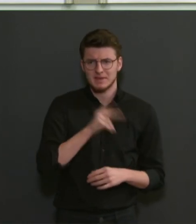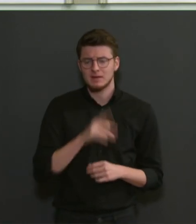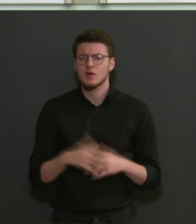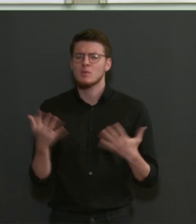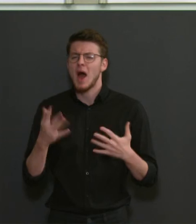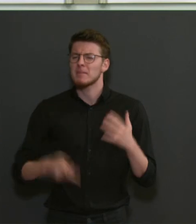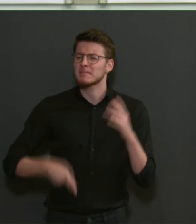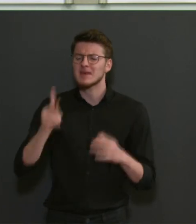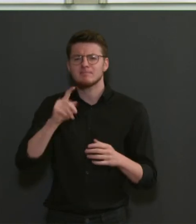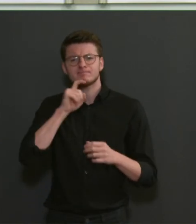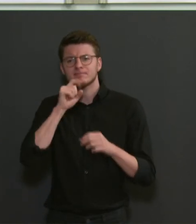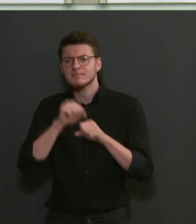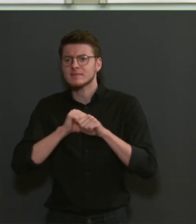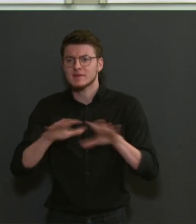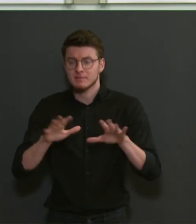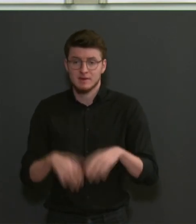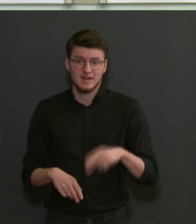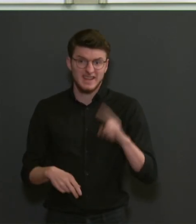gewest.